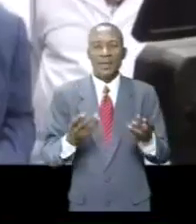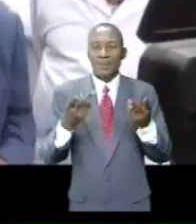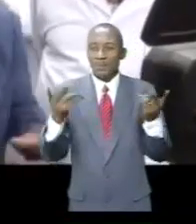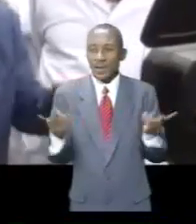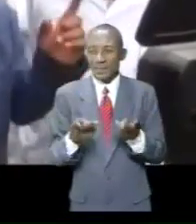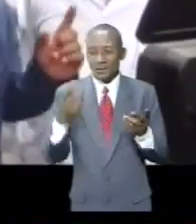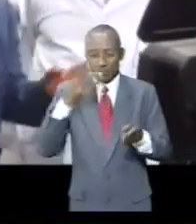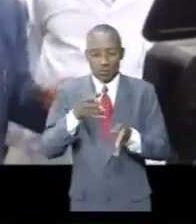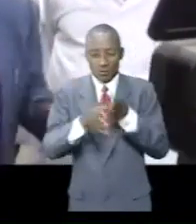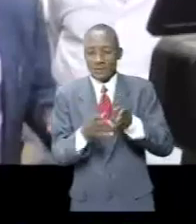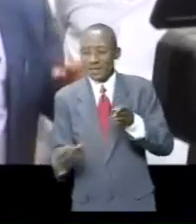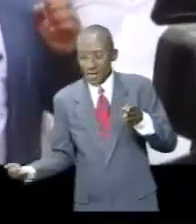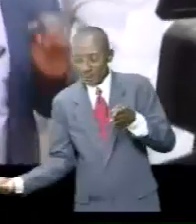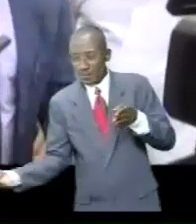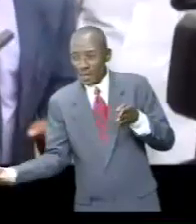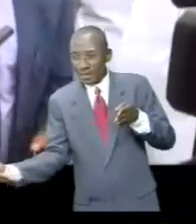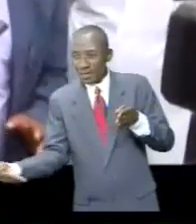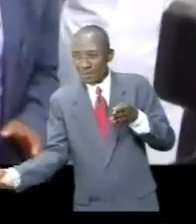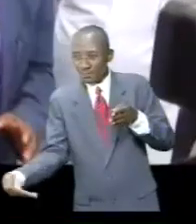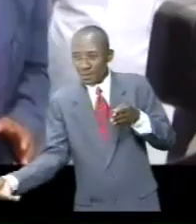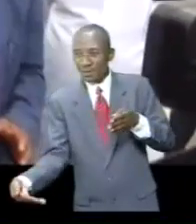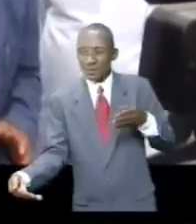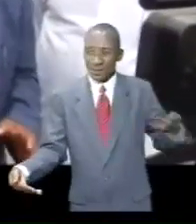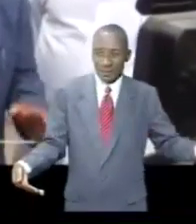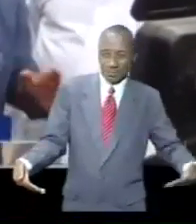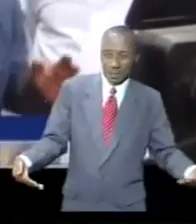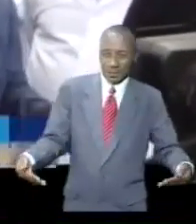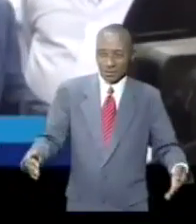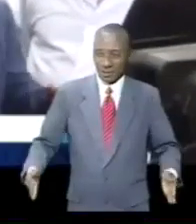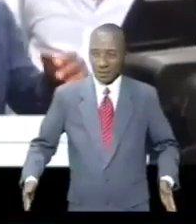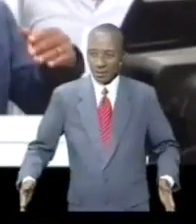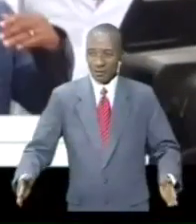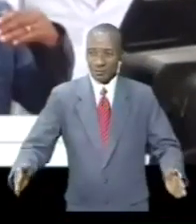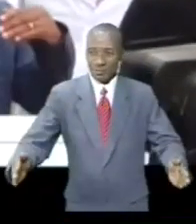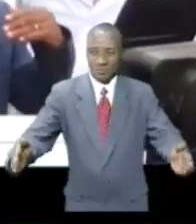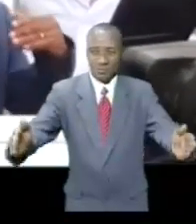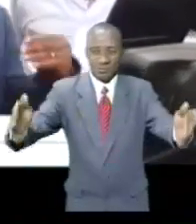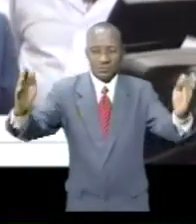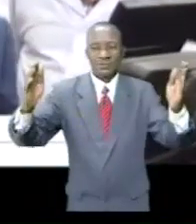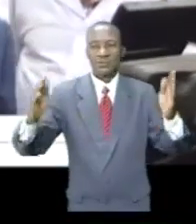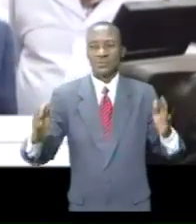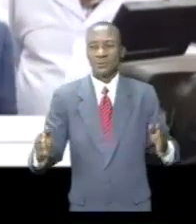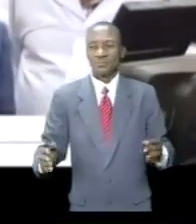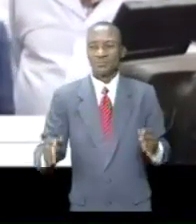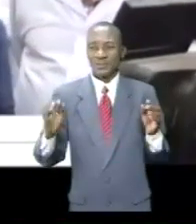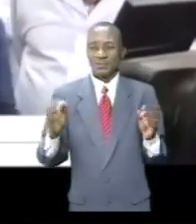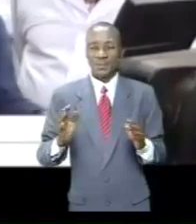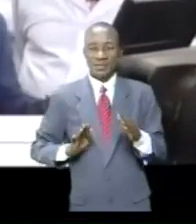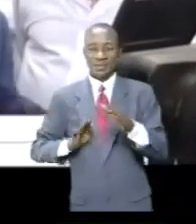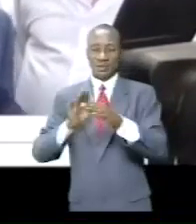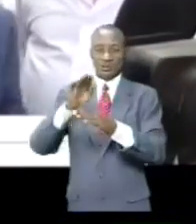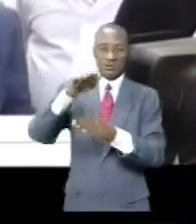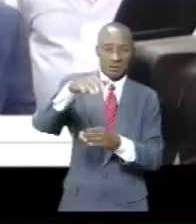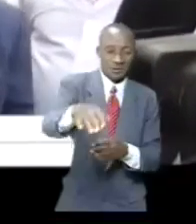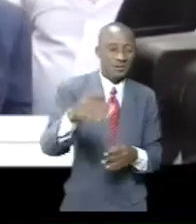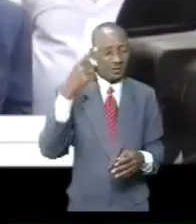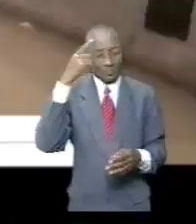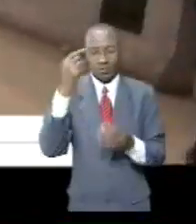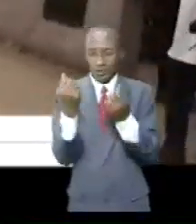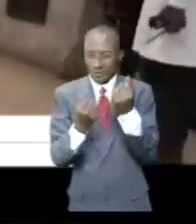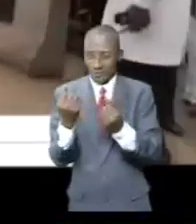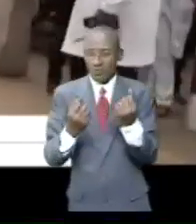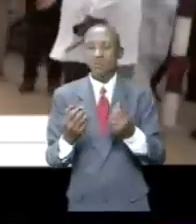moutons. Les sauts de moutons, c'est pour les véhicules. Et nos frères les piétons doivent passer en